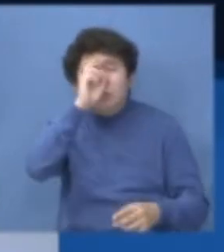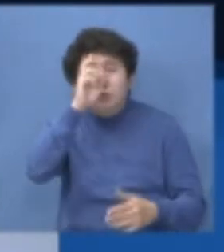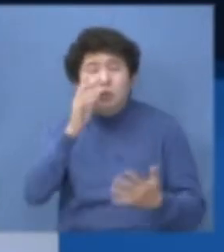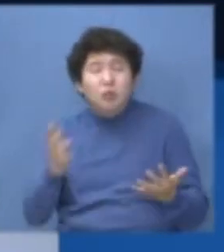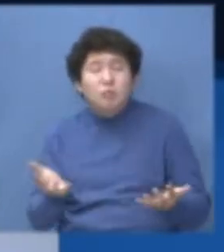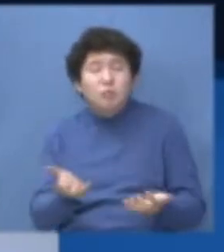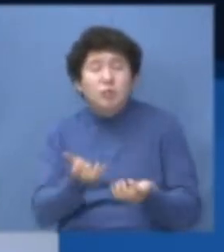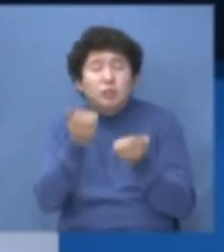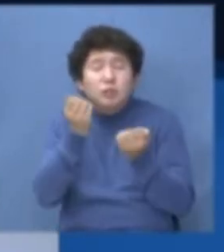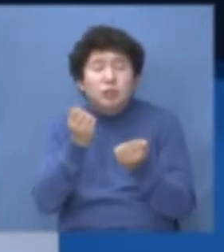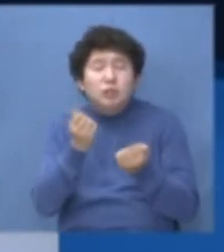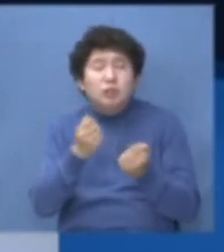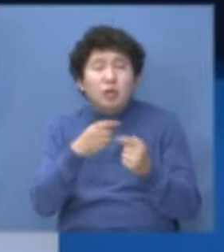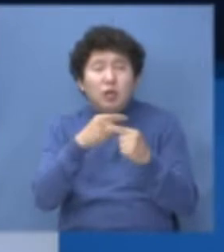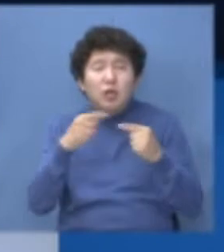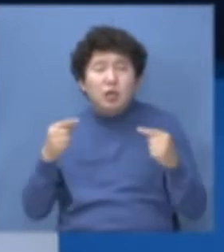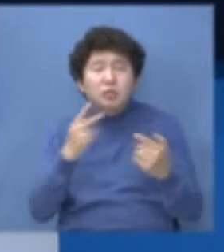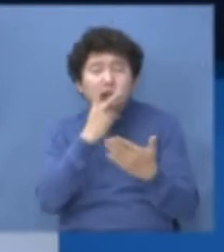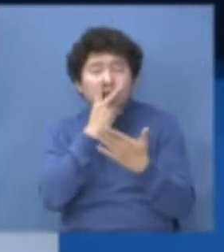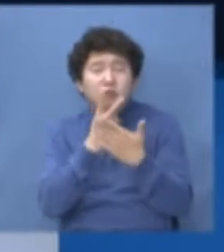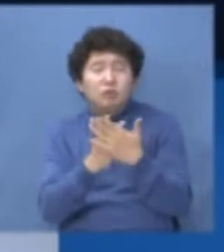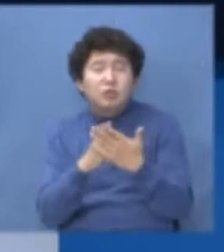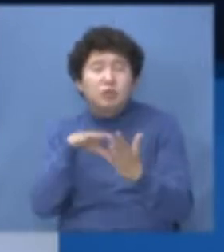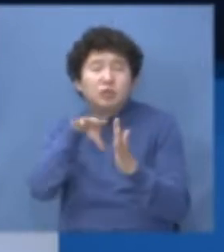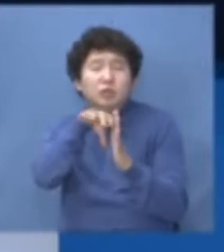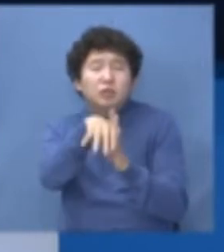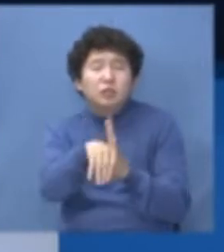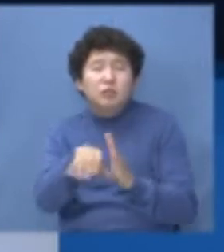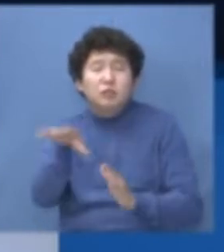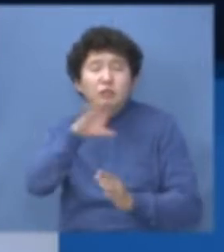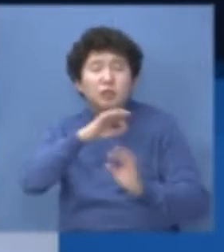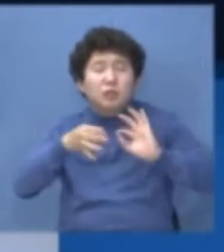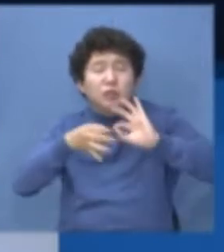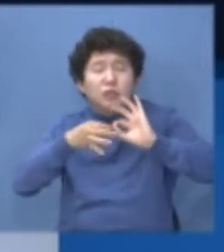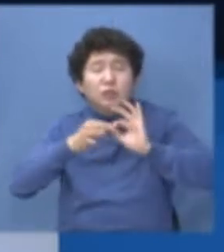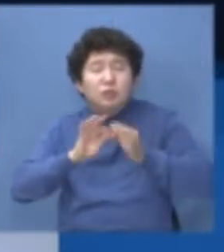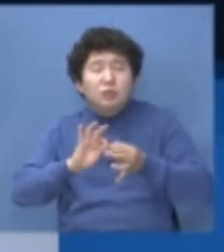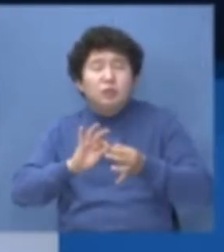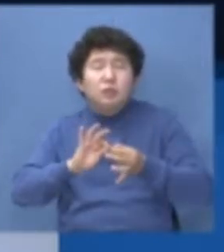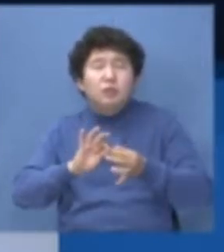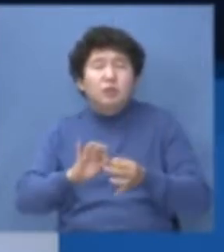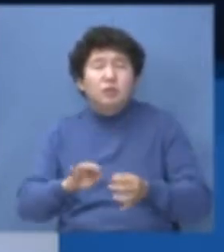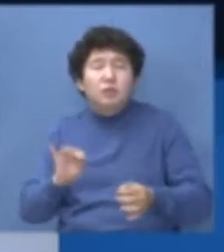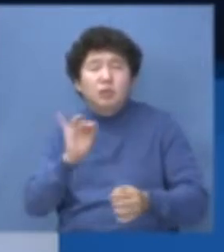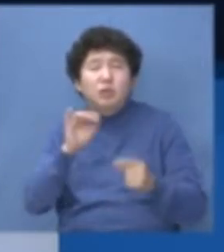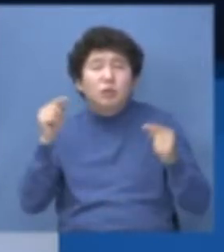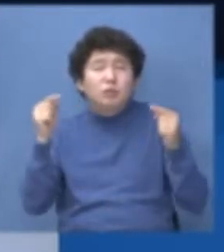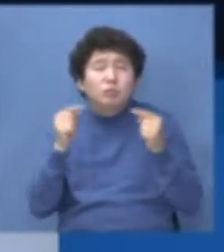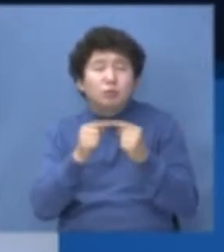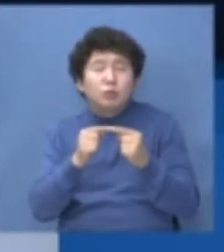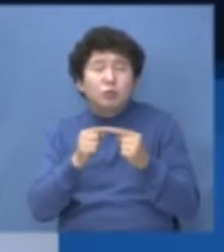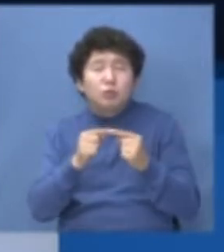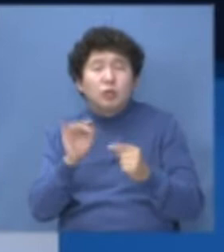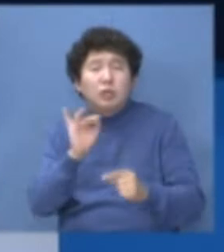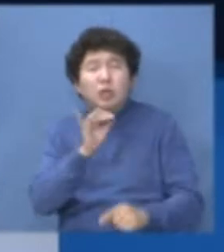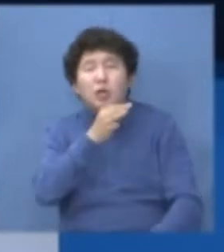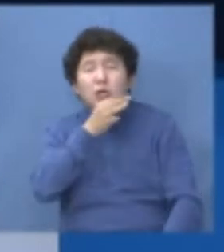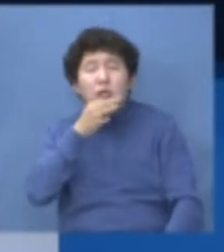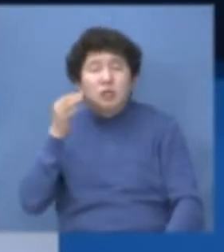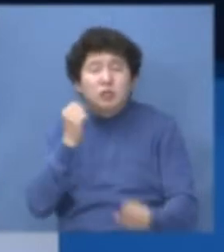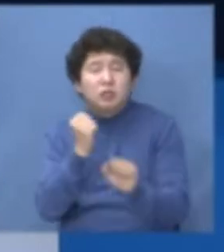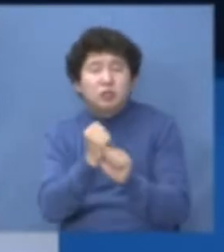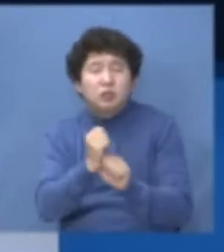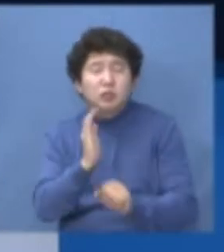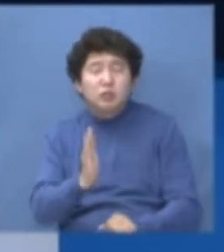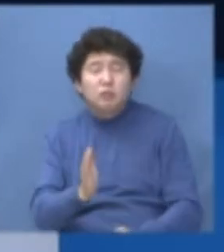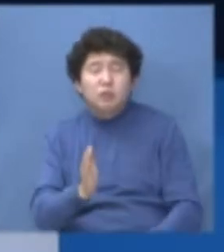түрлі шаралары біріктіріледі. Оның бәрі барынша түсінікті, ең бастысы нақты болады. Әрі алдын ала жасалады деді. Бұл